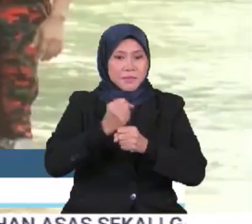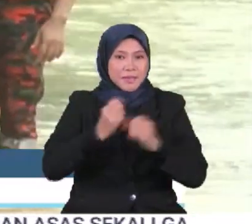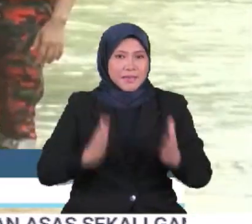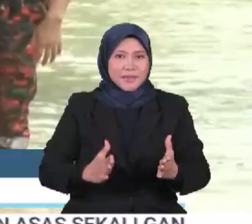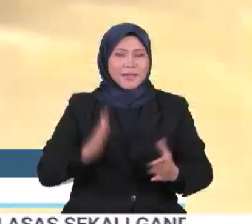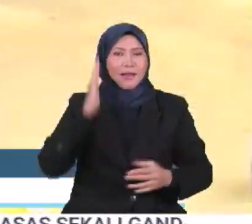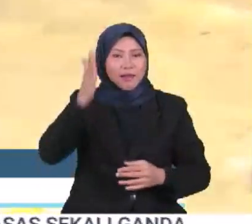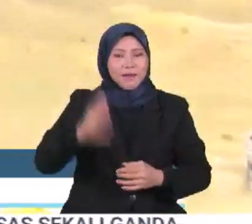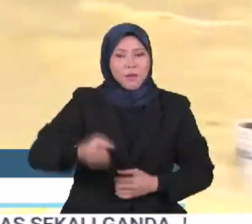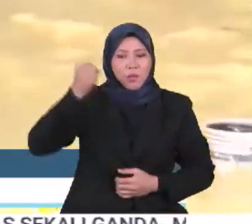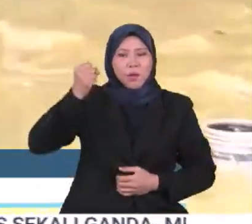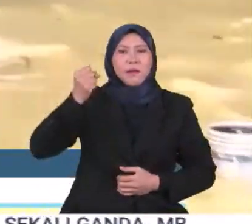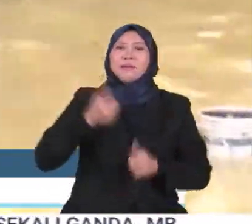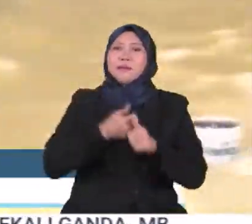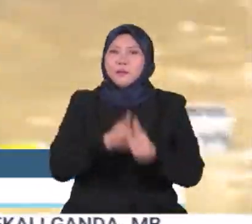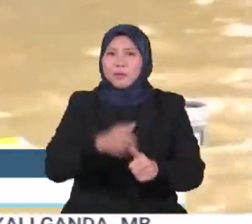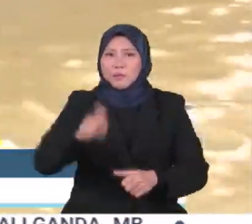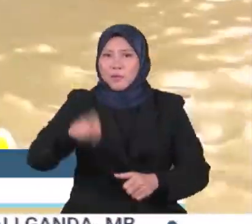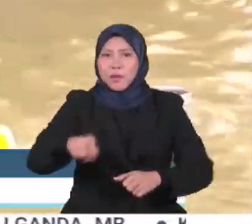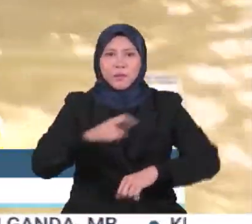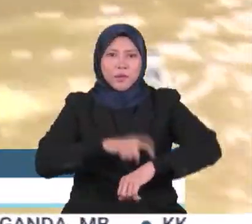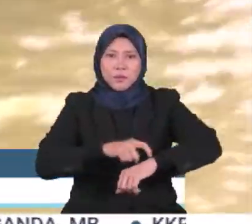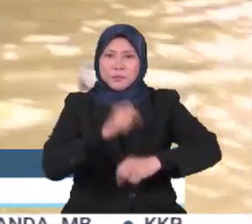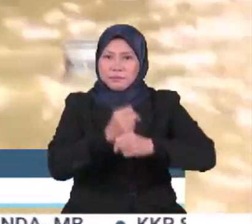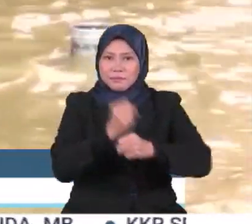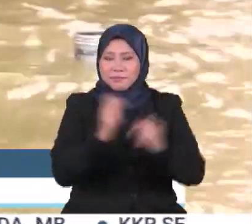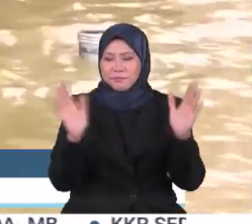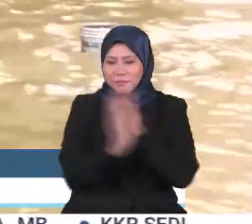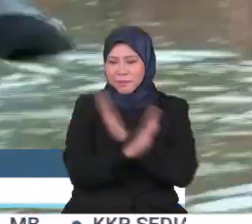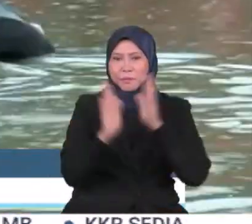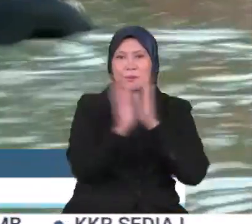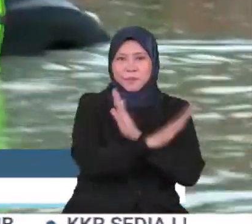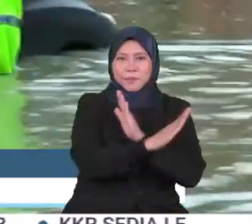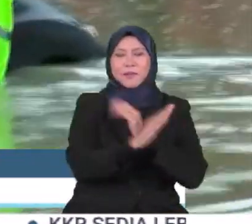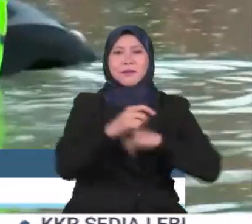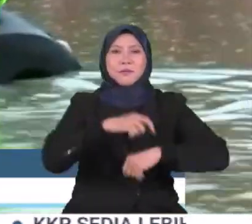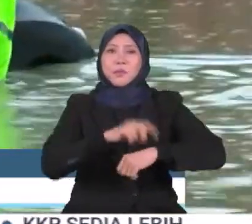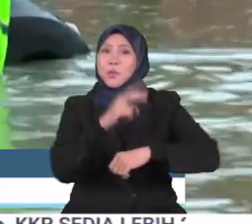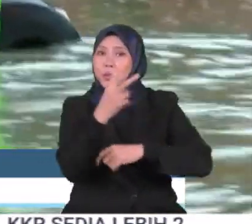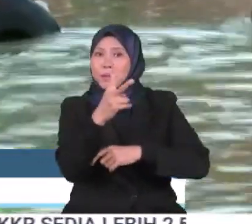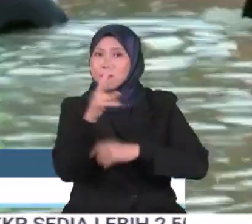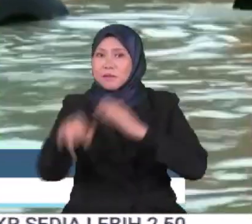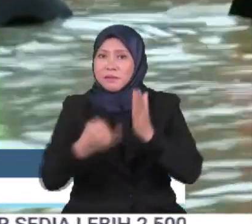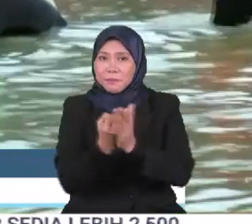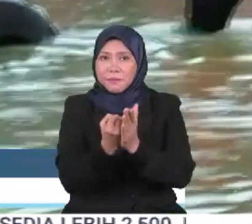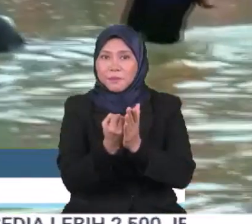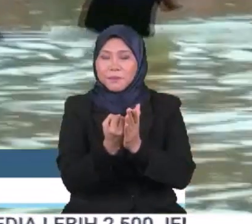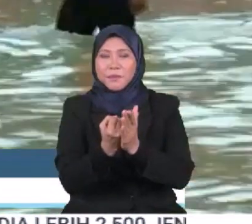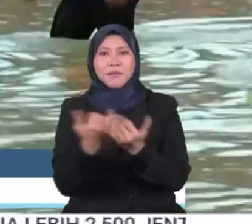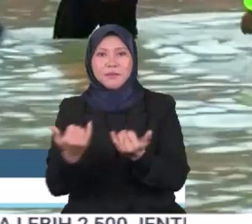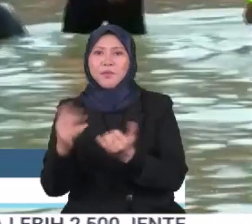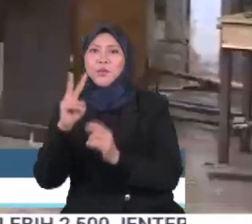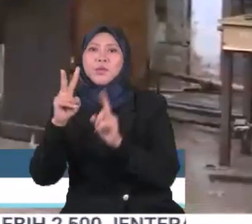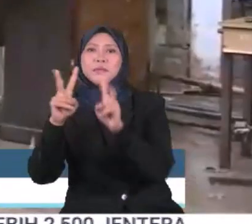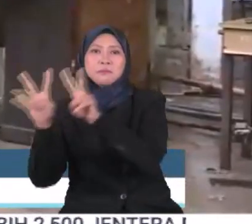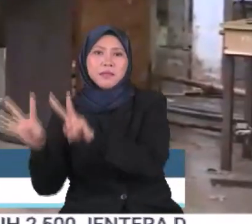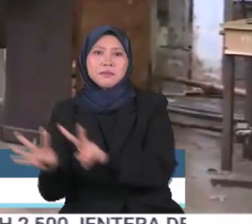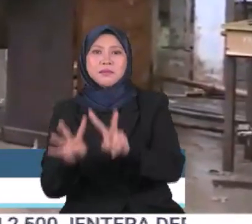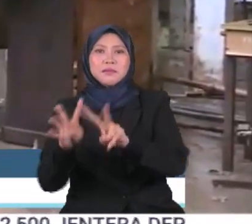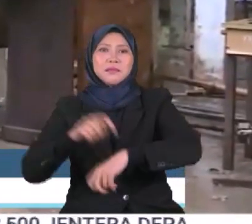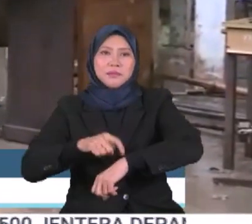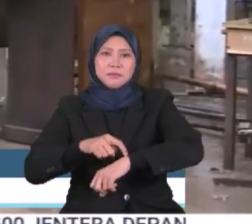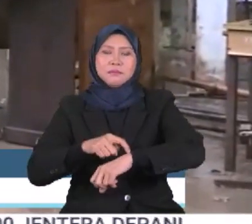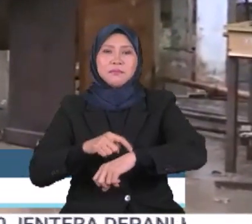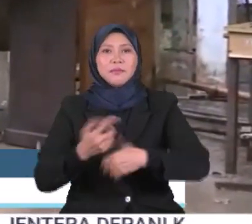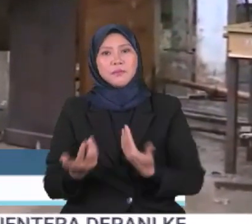dibeku ikut keperluan dan waktu bekerja giliran ditukar daripada 12 jam kepada 24 jam